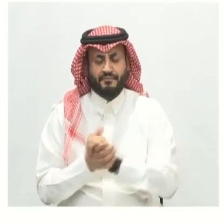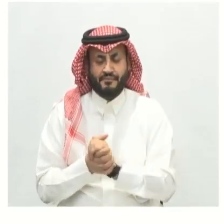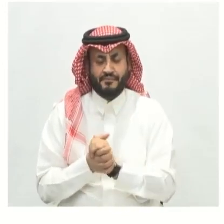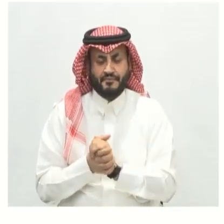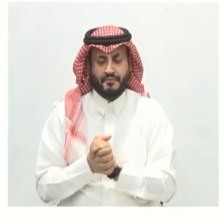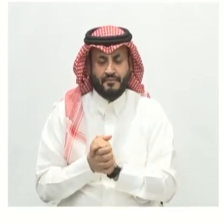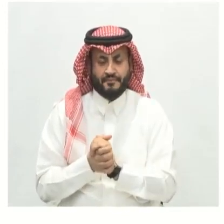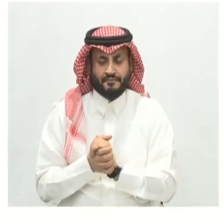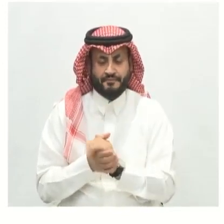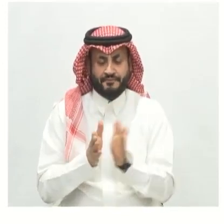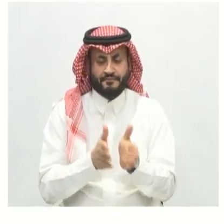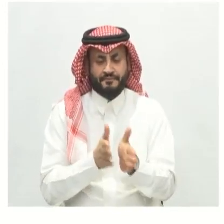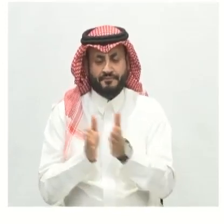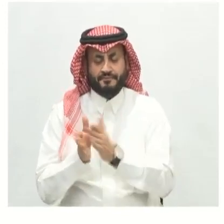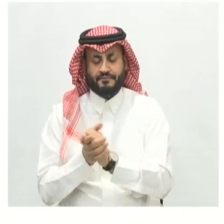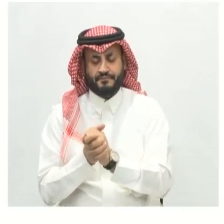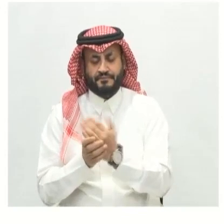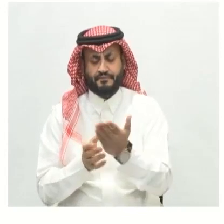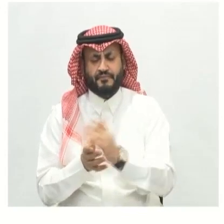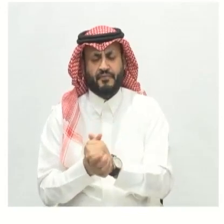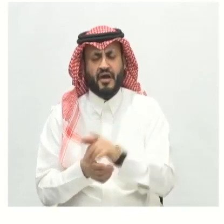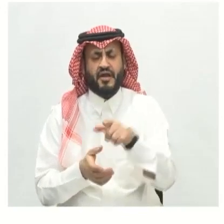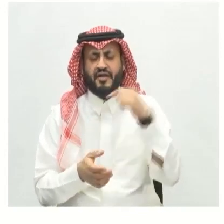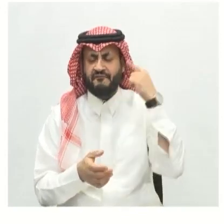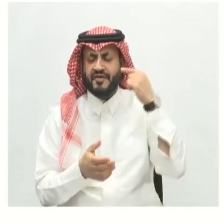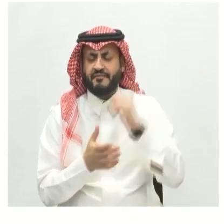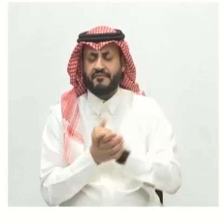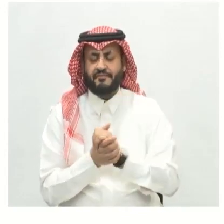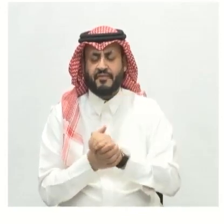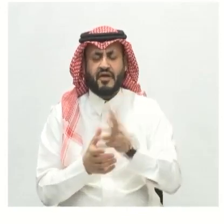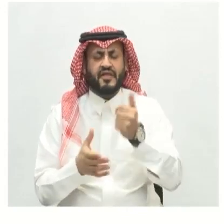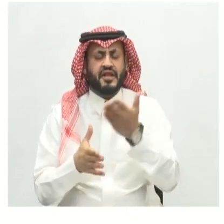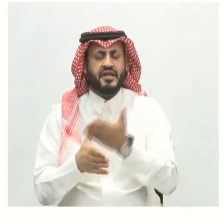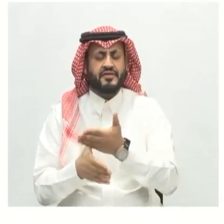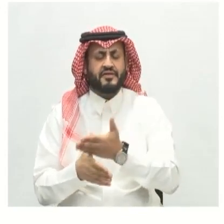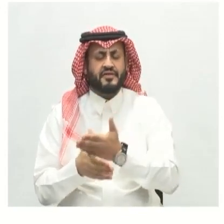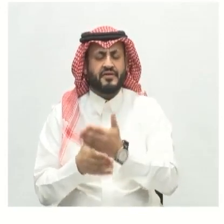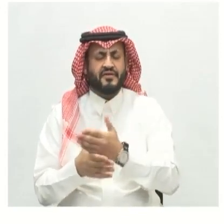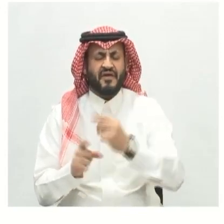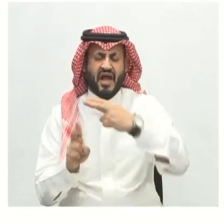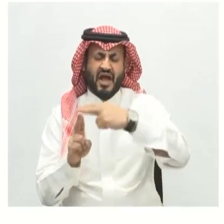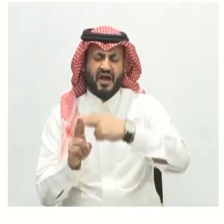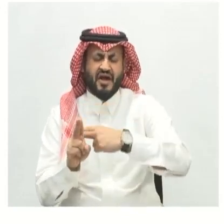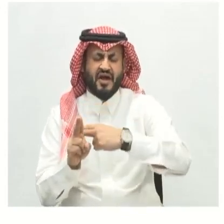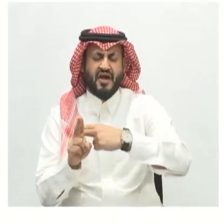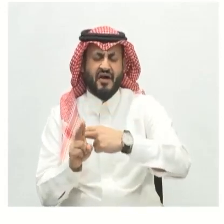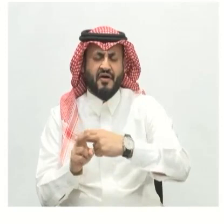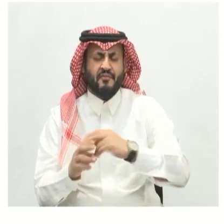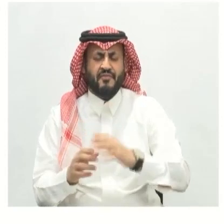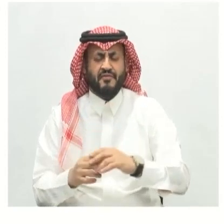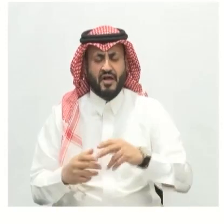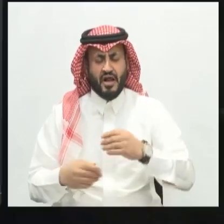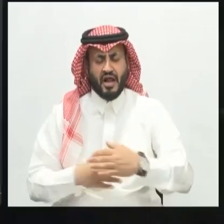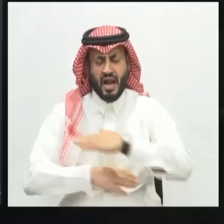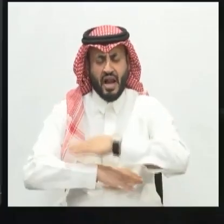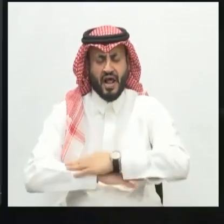المتحدث ننتقل الان في رايك ما هي اسباب ضعف الذوق العام في المجتمع ما